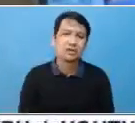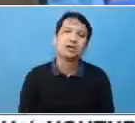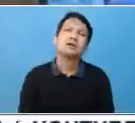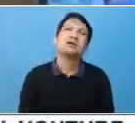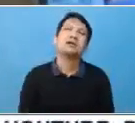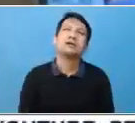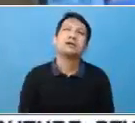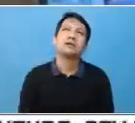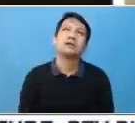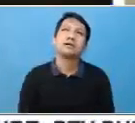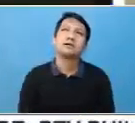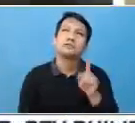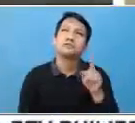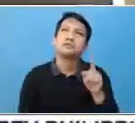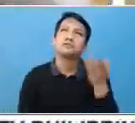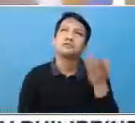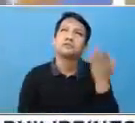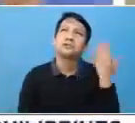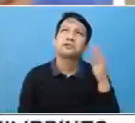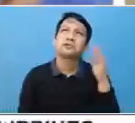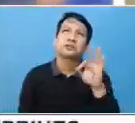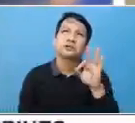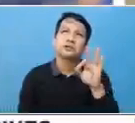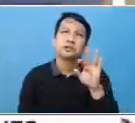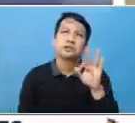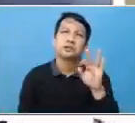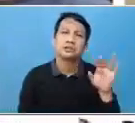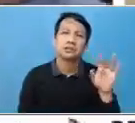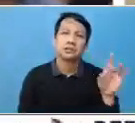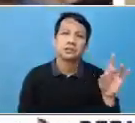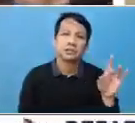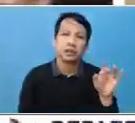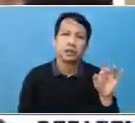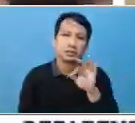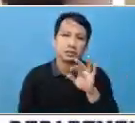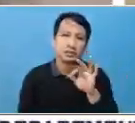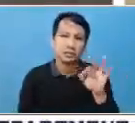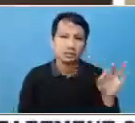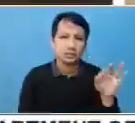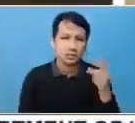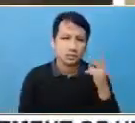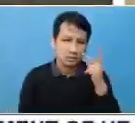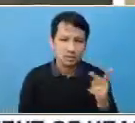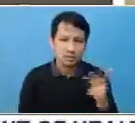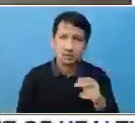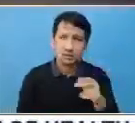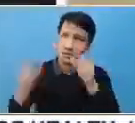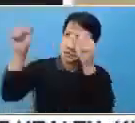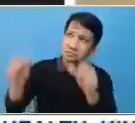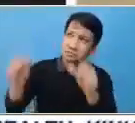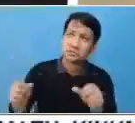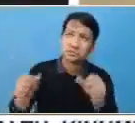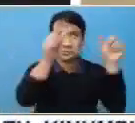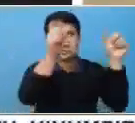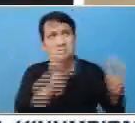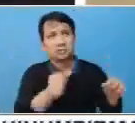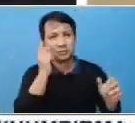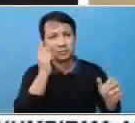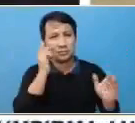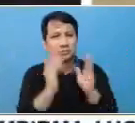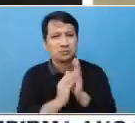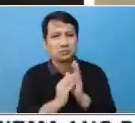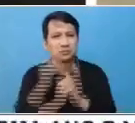O, di nag-aral ako ulit. Kasabay ng paglilingkod sa kanyang mga kadistrito bilang konsihal ay nakapagtapos